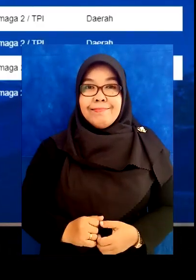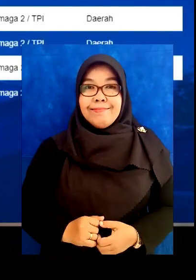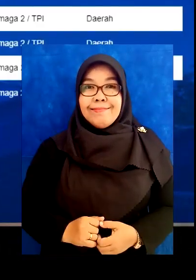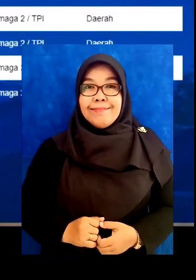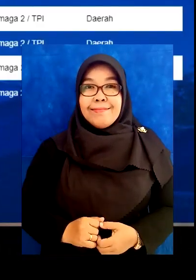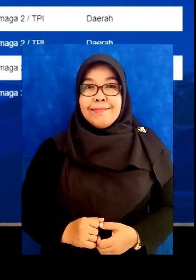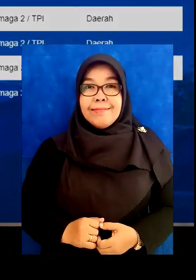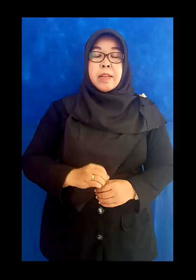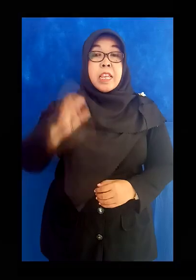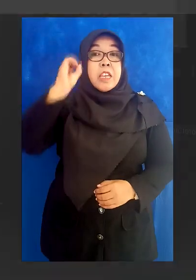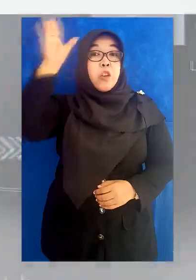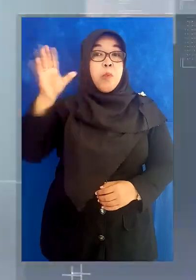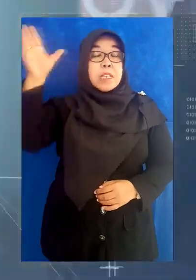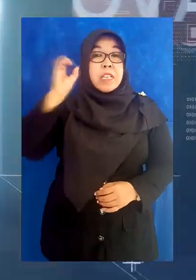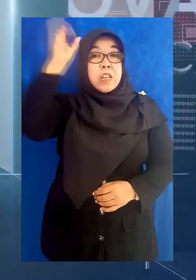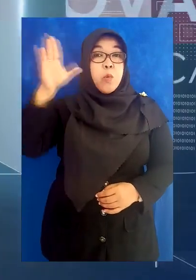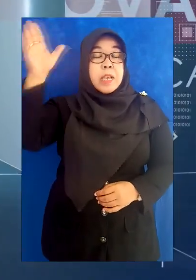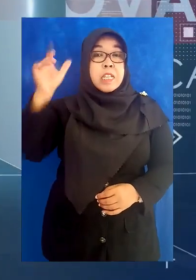di pelabuhan.